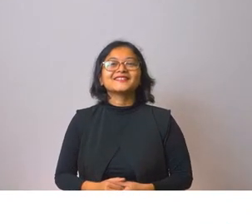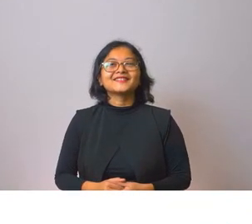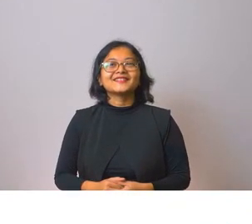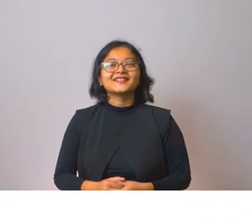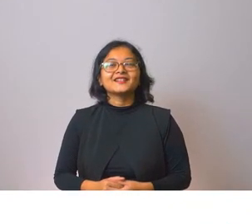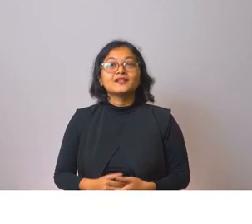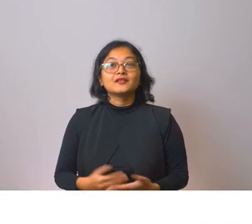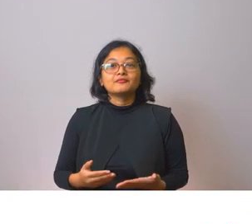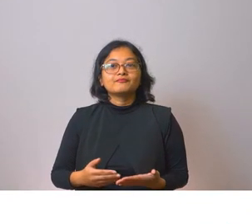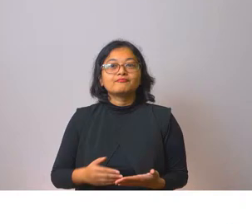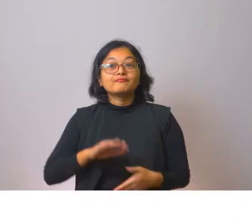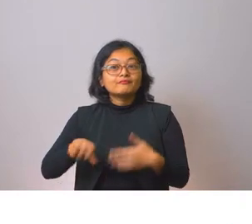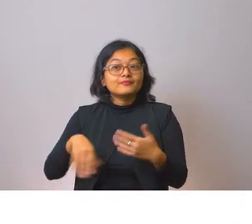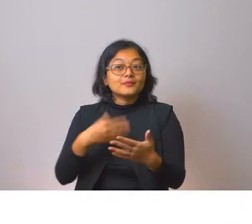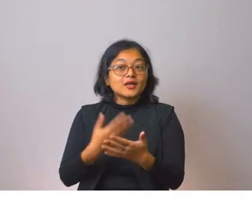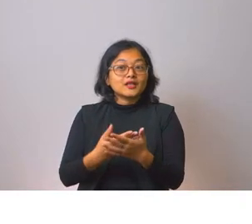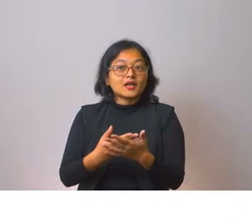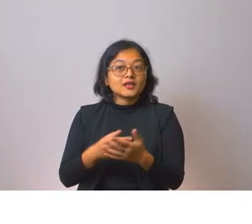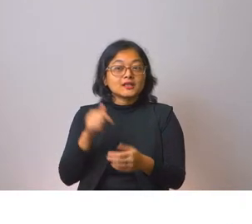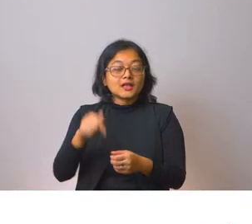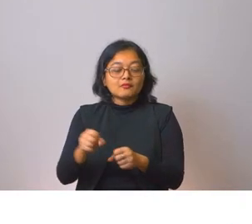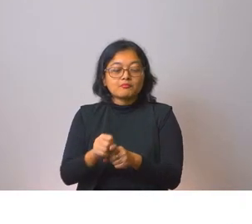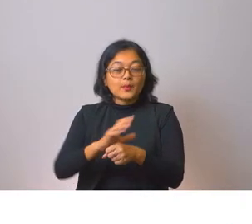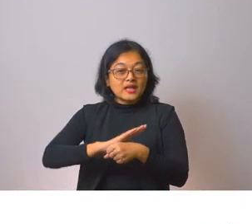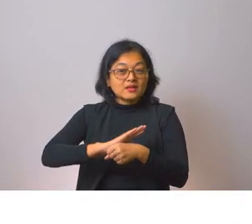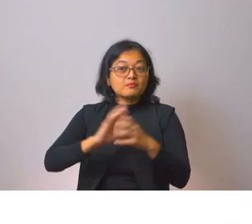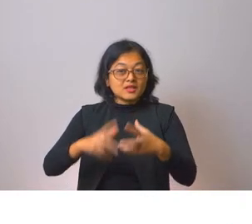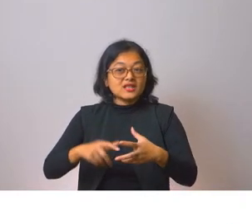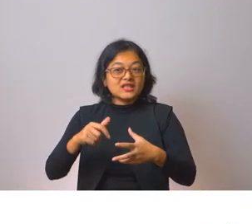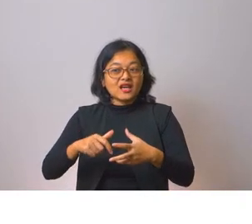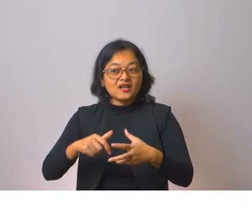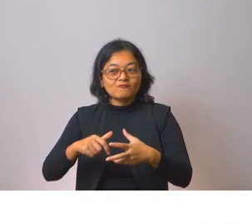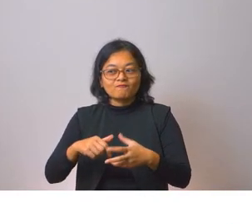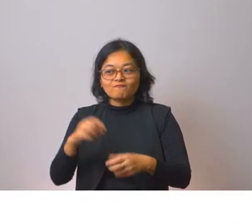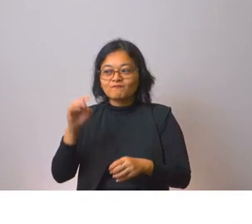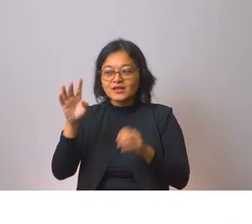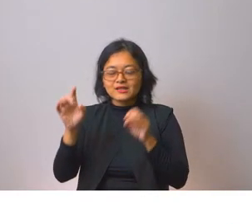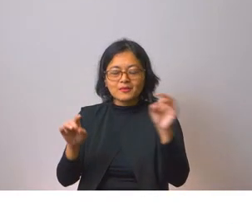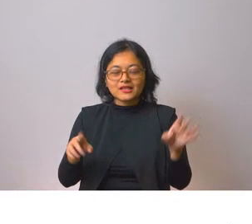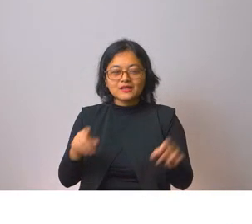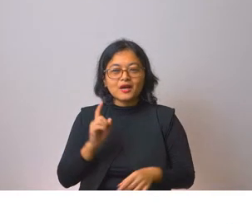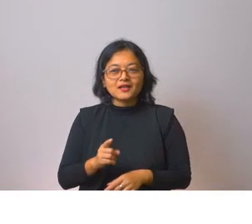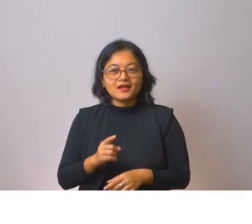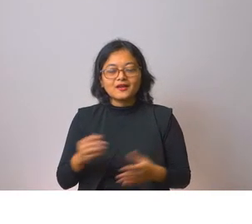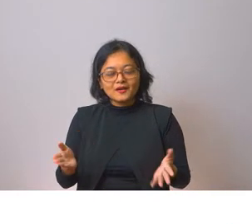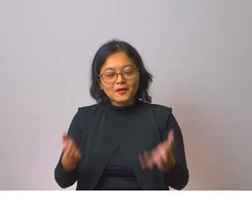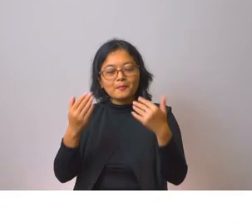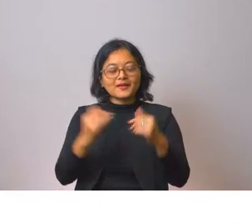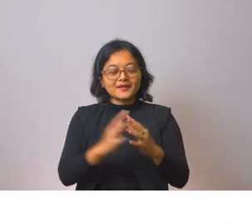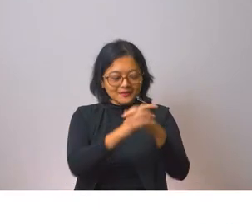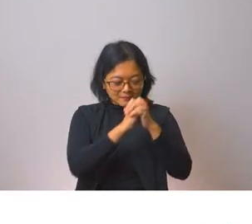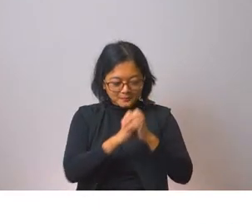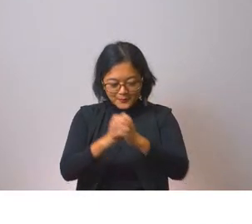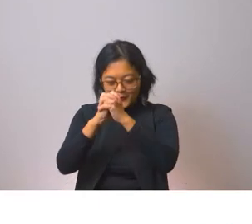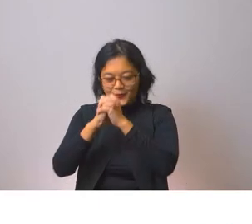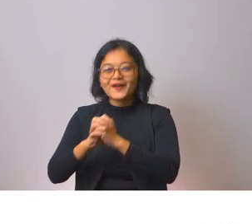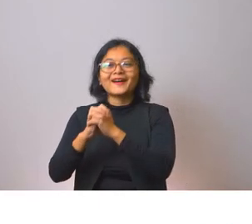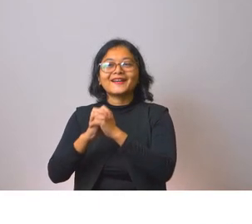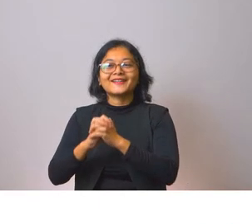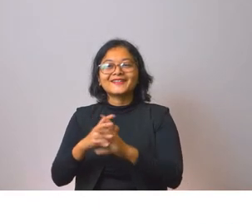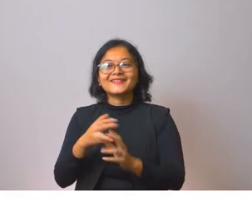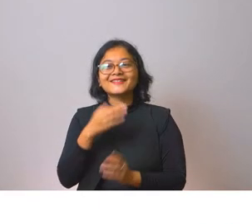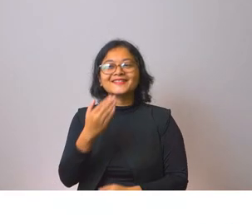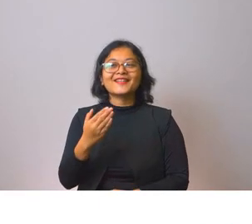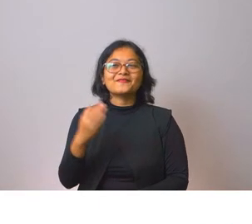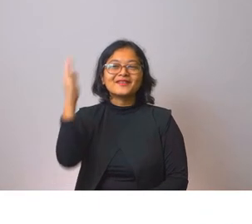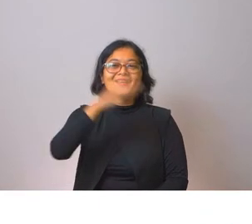Banyak hal yang terjadi di masa pandemi ini. Mari kita terus saling mendoakan dan menguatkan. Selamat Natal. Terima